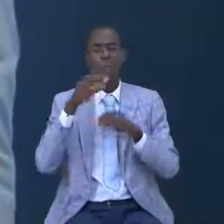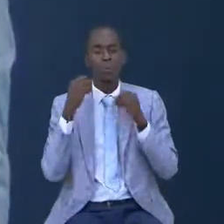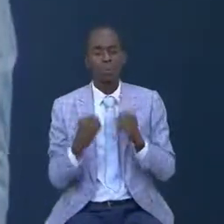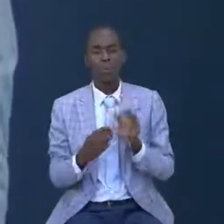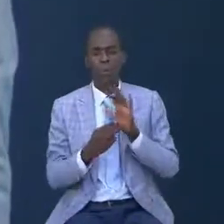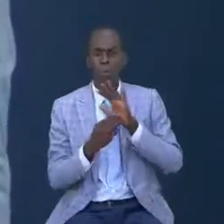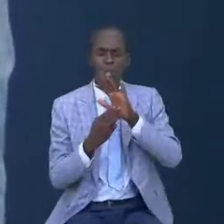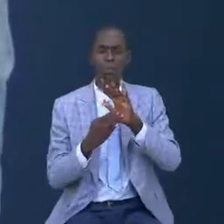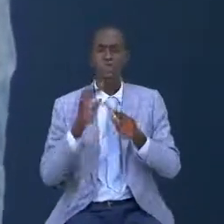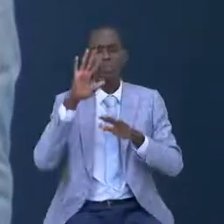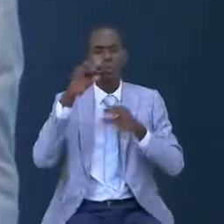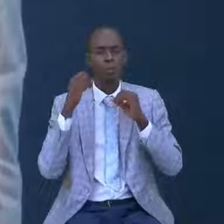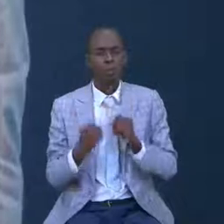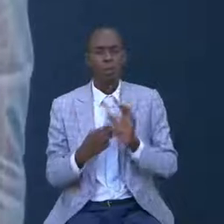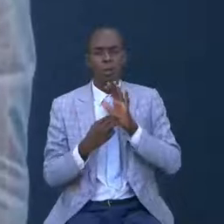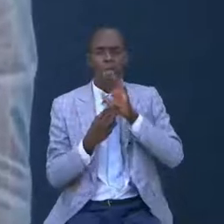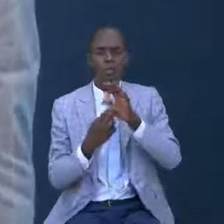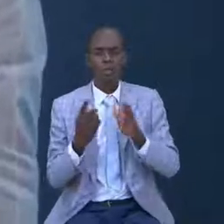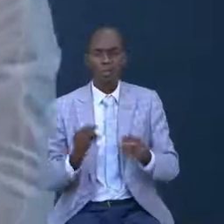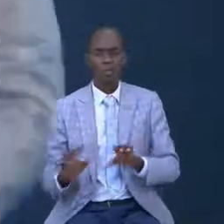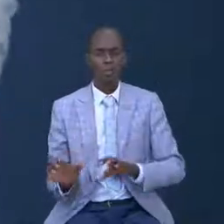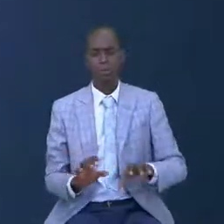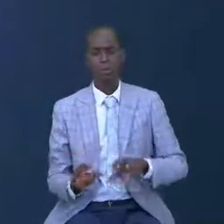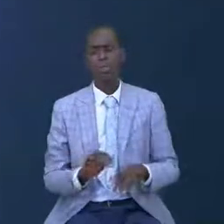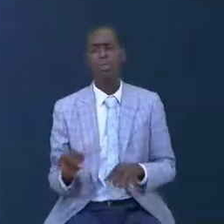Seigneur, manifeste ta puissance,